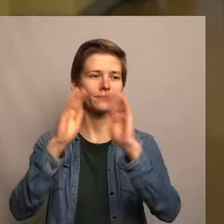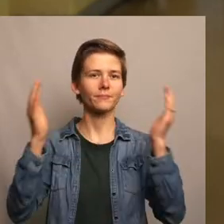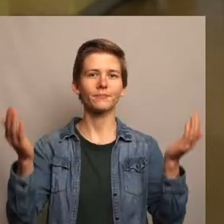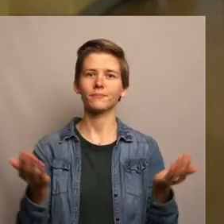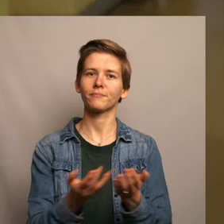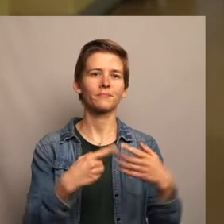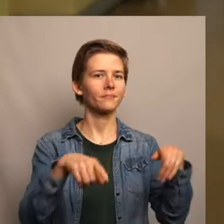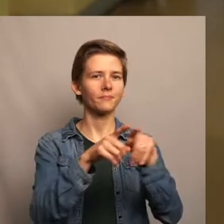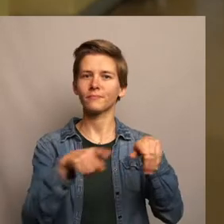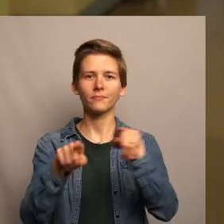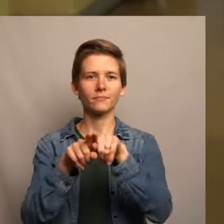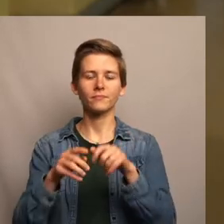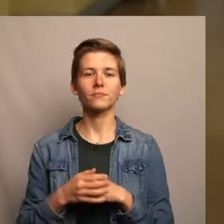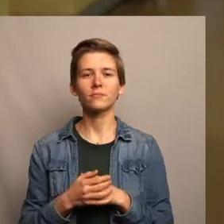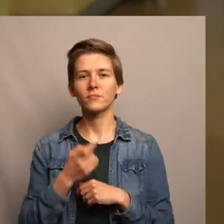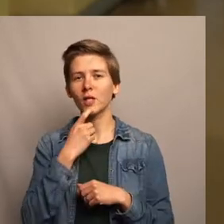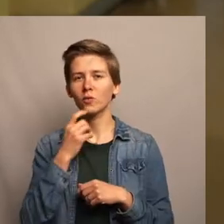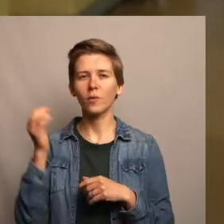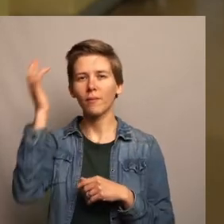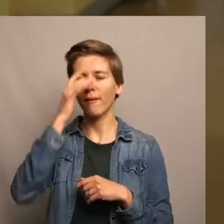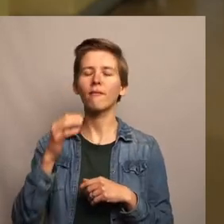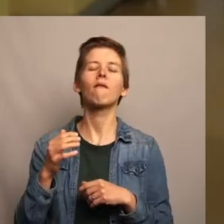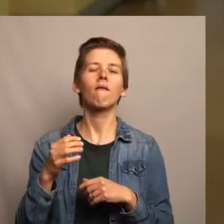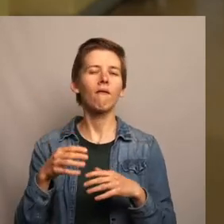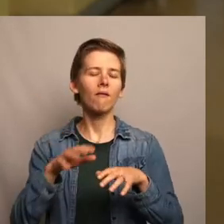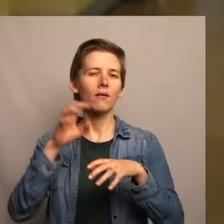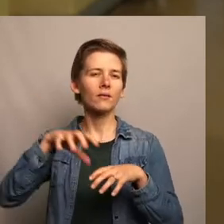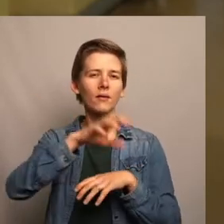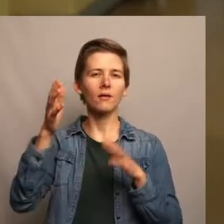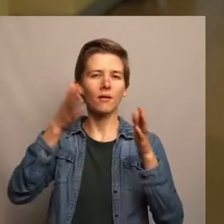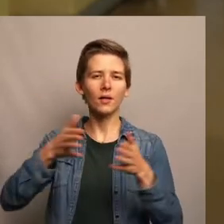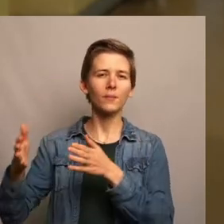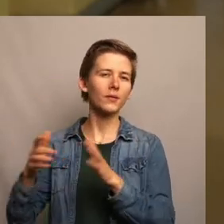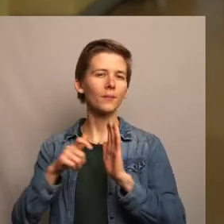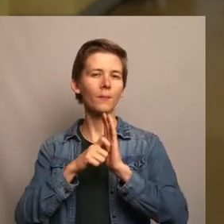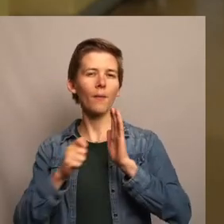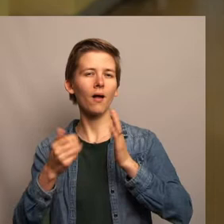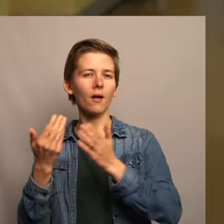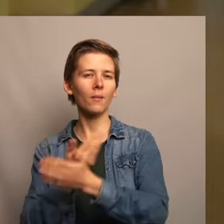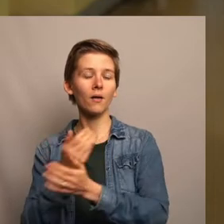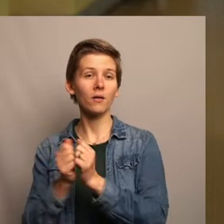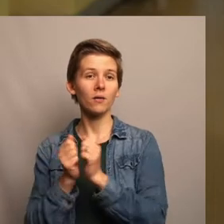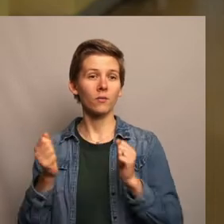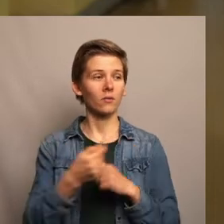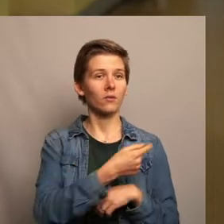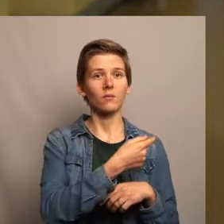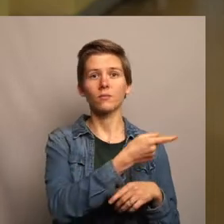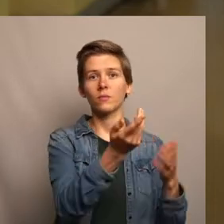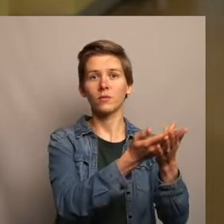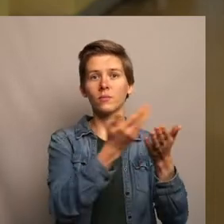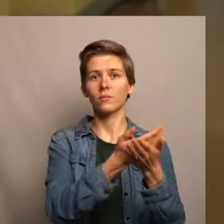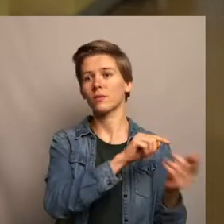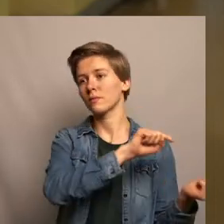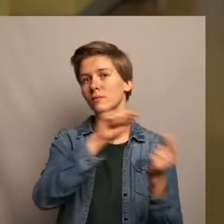Suomea saatetaan usein pitää myös sateenkaari-ihmisten oikeuksien mallimaana, vaikka täällä ei usein tunnisteta muualta tulleiden sateenkaari-ihmisten